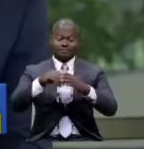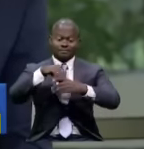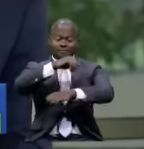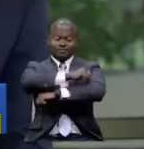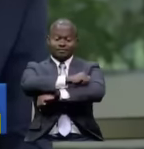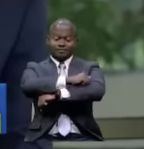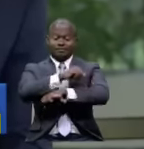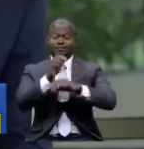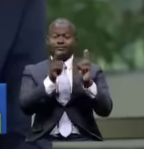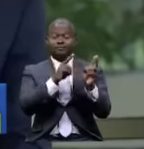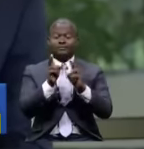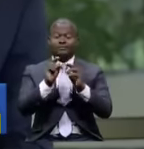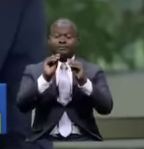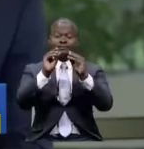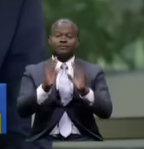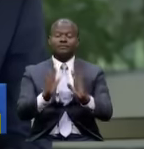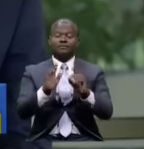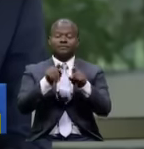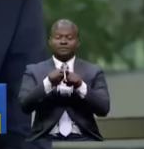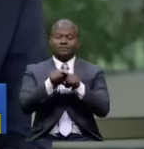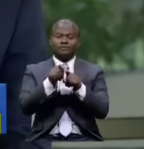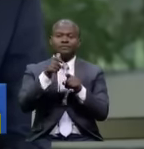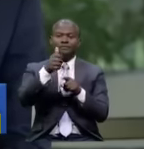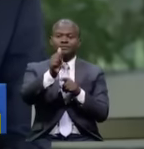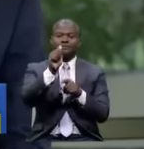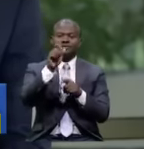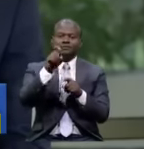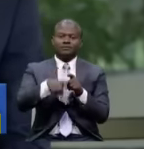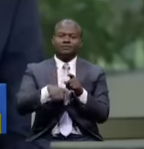abatoza abantu mbese bumva ko